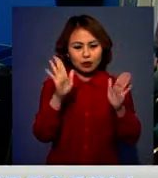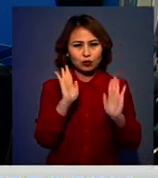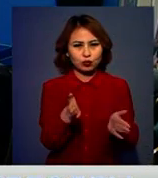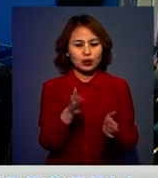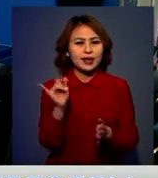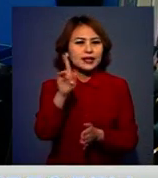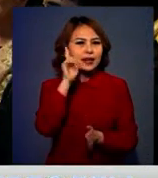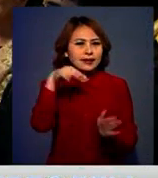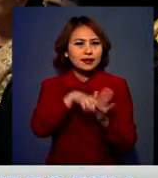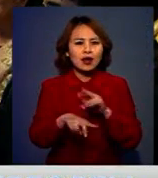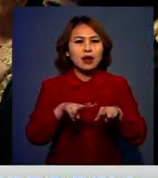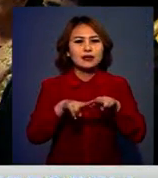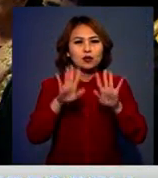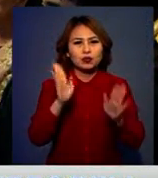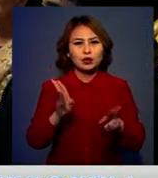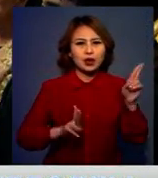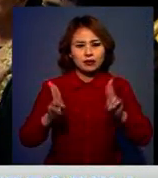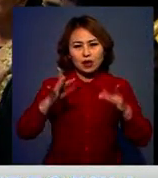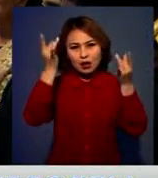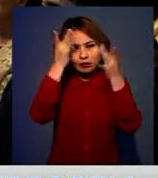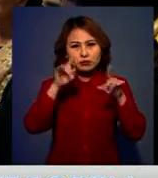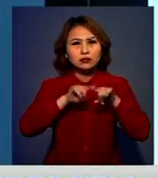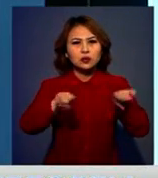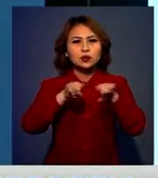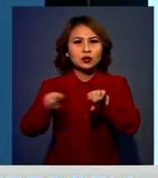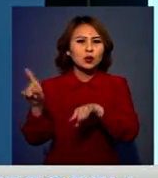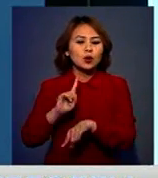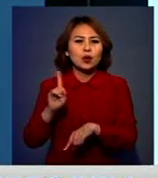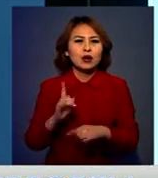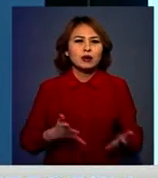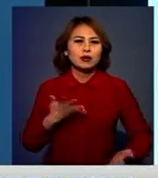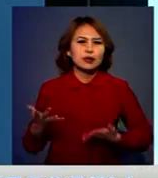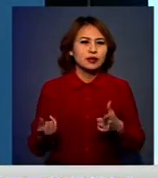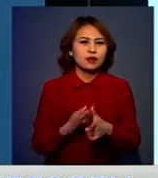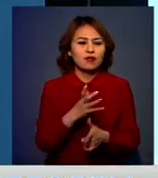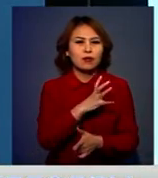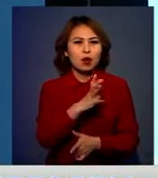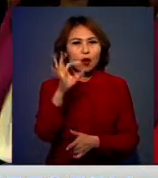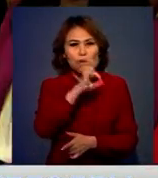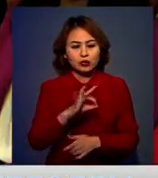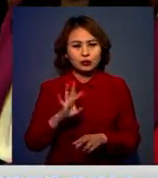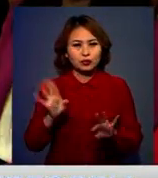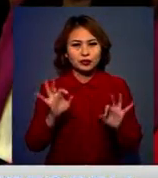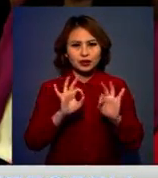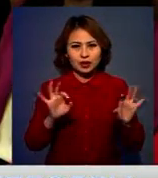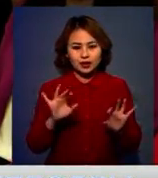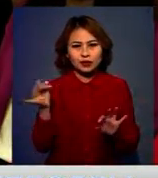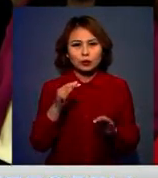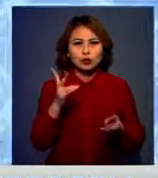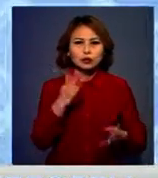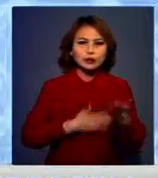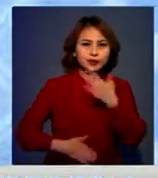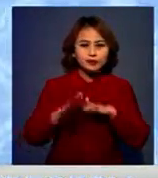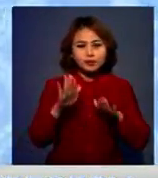астанасынан жастар арасында халқымыздың дәстүрі мен мәдениетін насихаттайтын өнерім рухани қазынам атты керуен жолға шығады. Ал